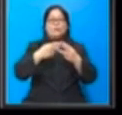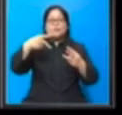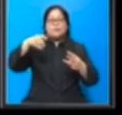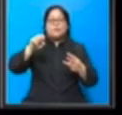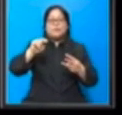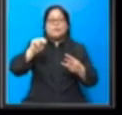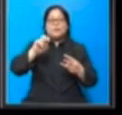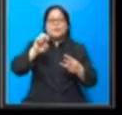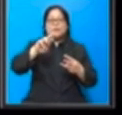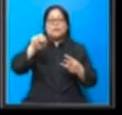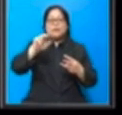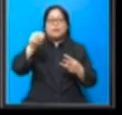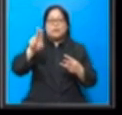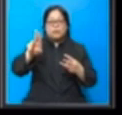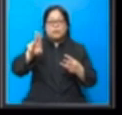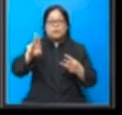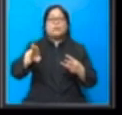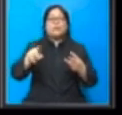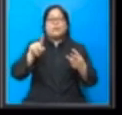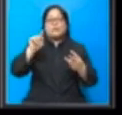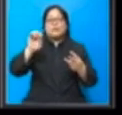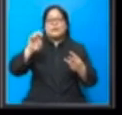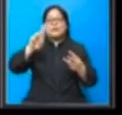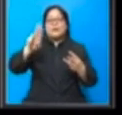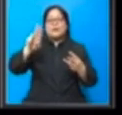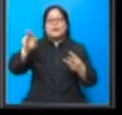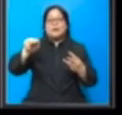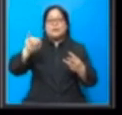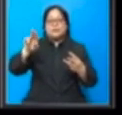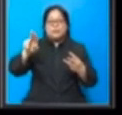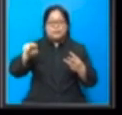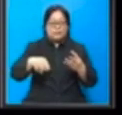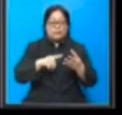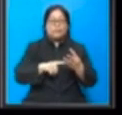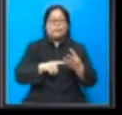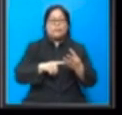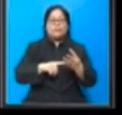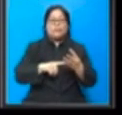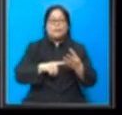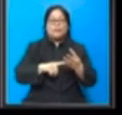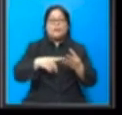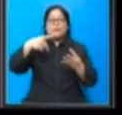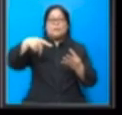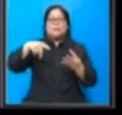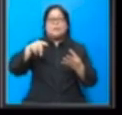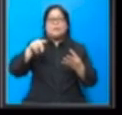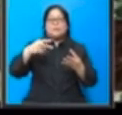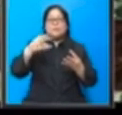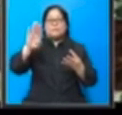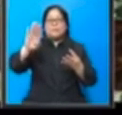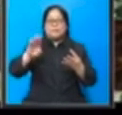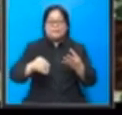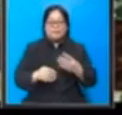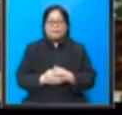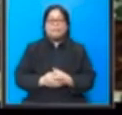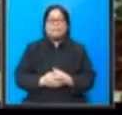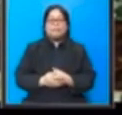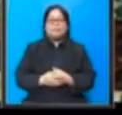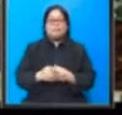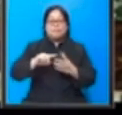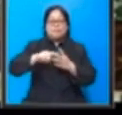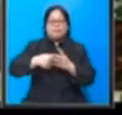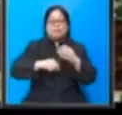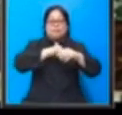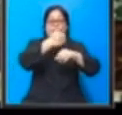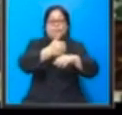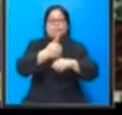AJB Bumiputera atau teraju dan pelaburan hartanah berhak atau ijbbb sejak